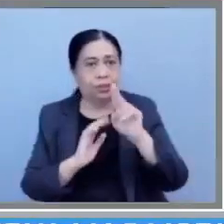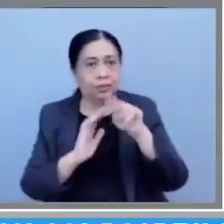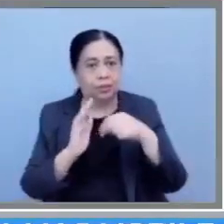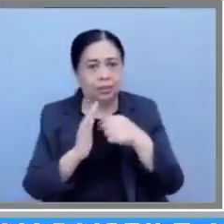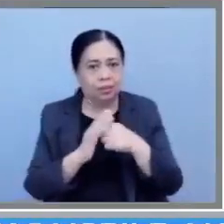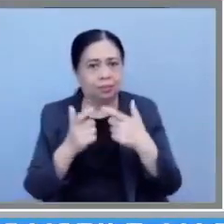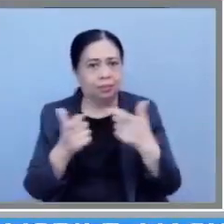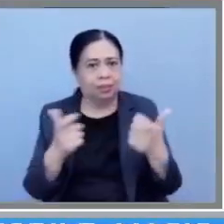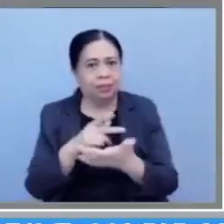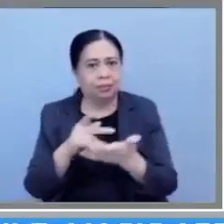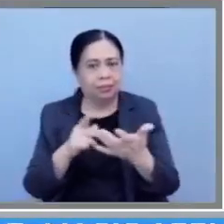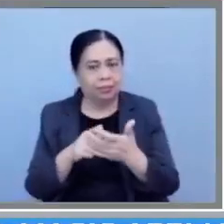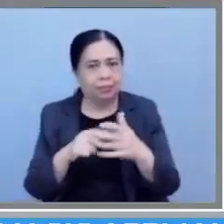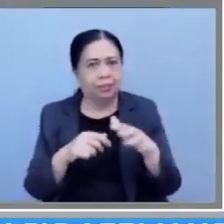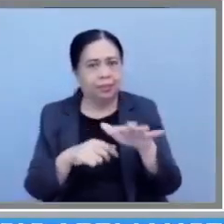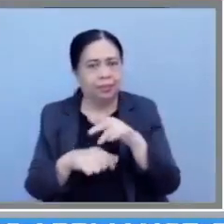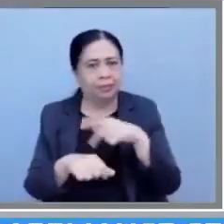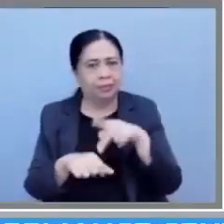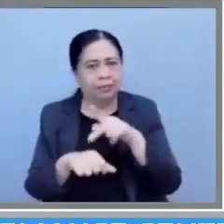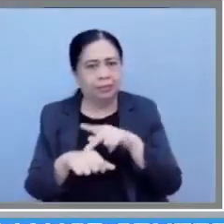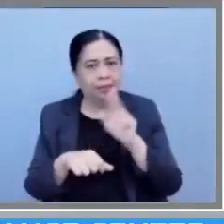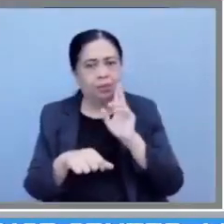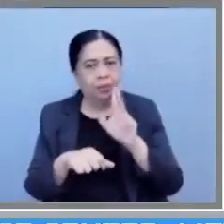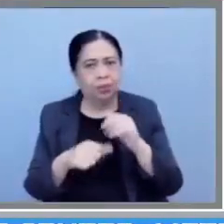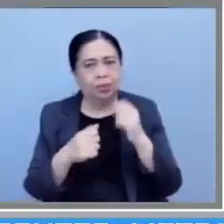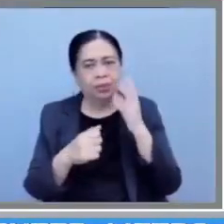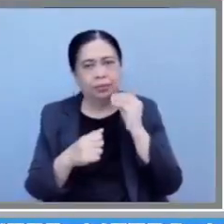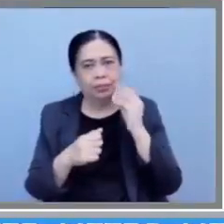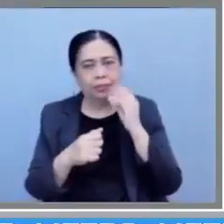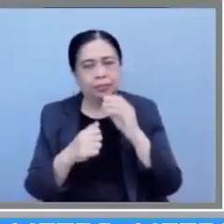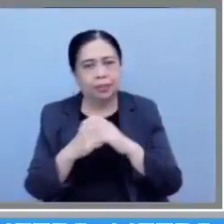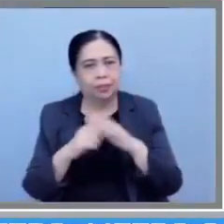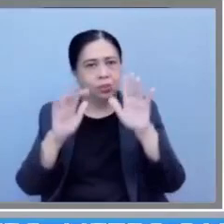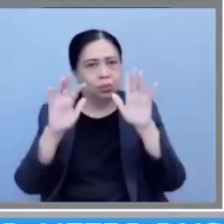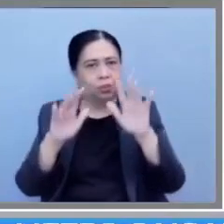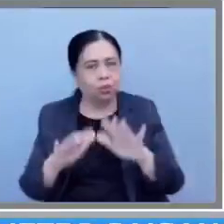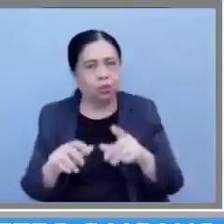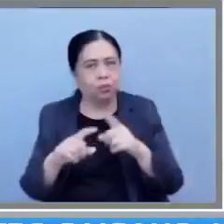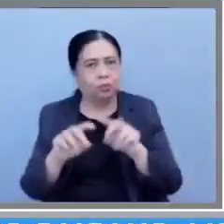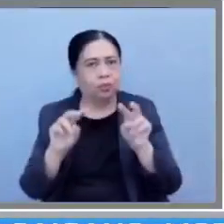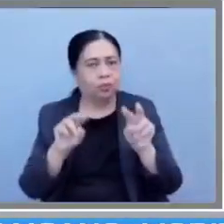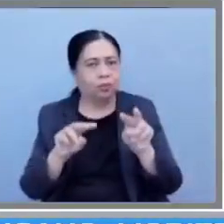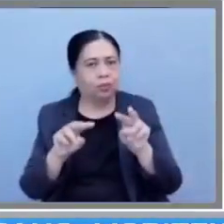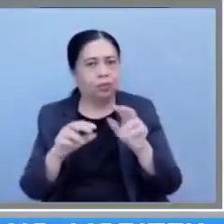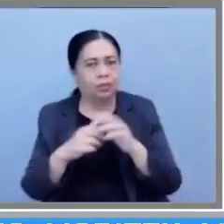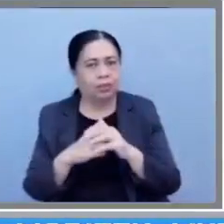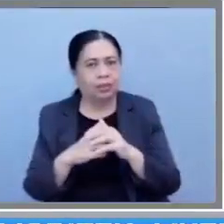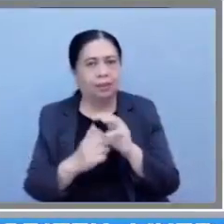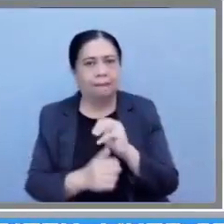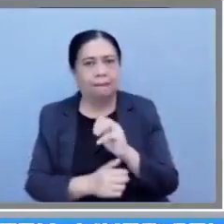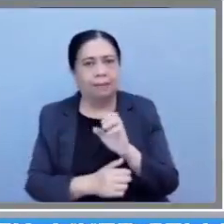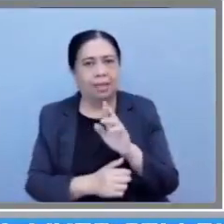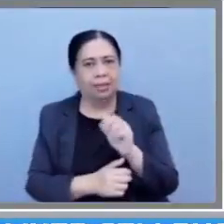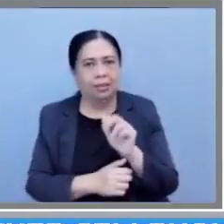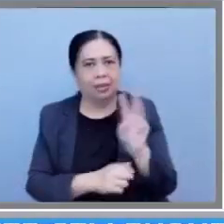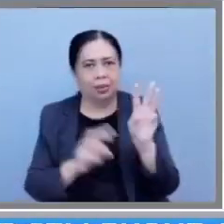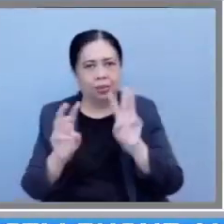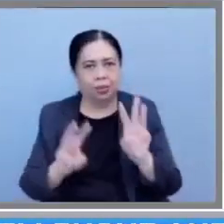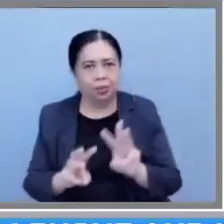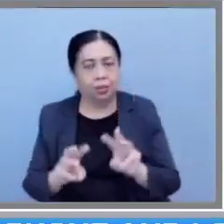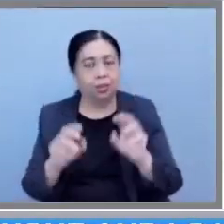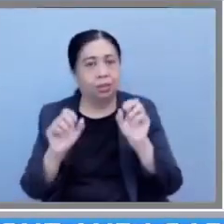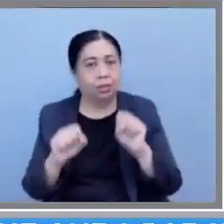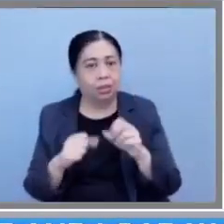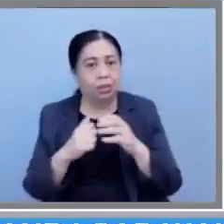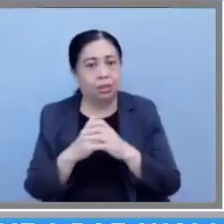naman ng bansa ang makakaranas ng pag-uulan base iyan sa rainfall forecast ng Metro Weather. Posible ang heavy to